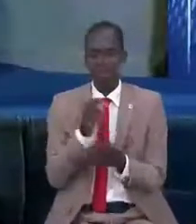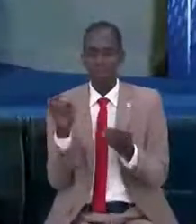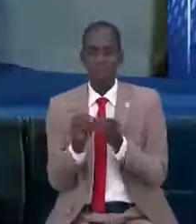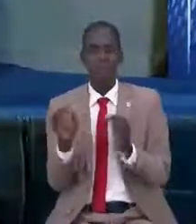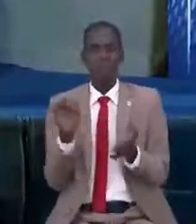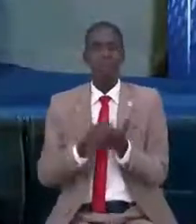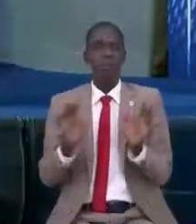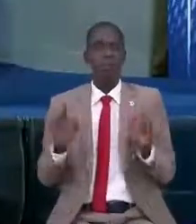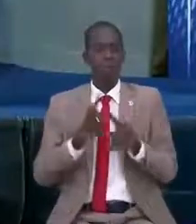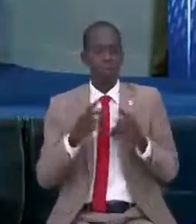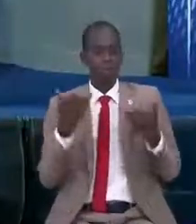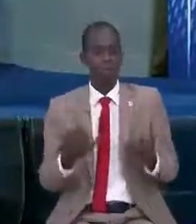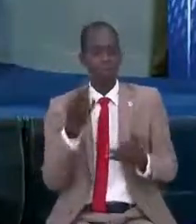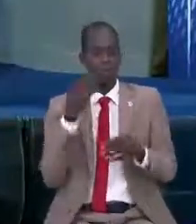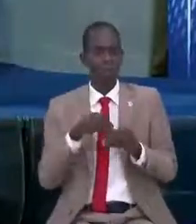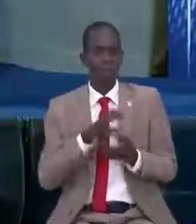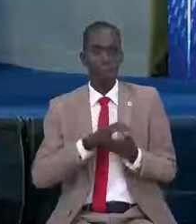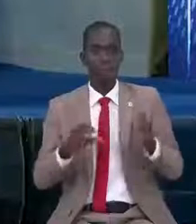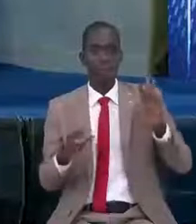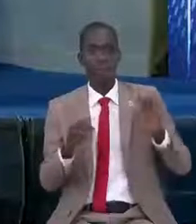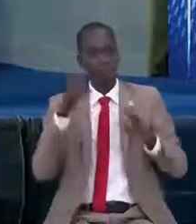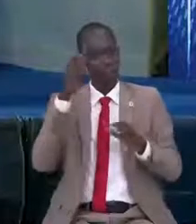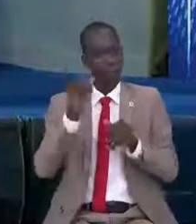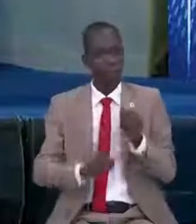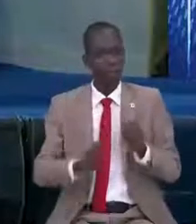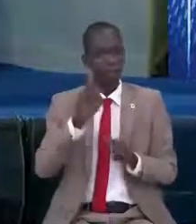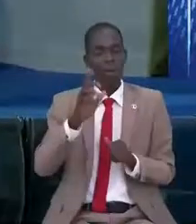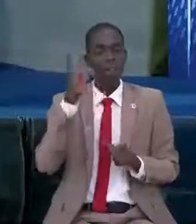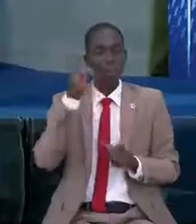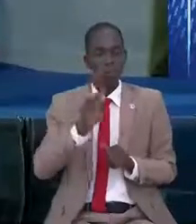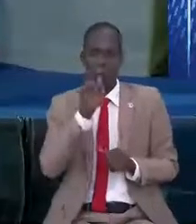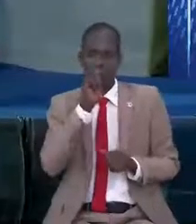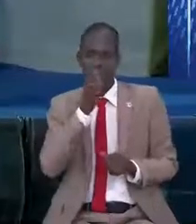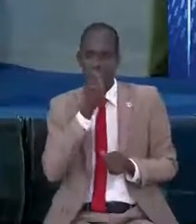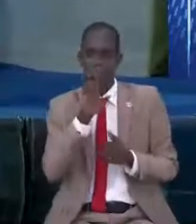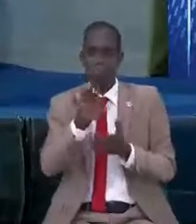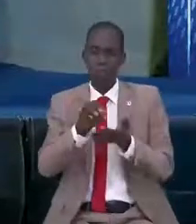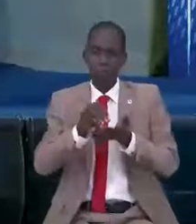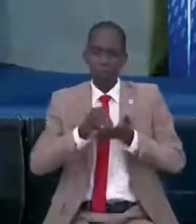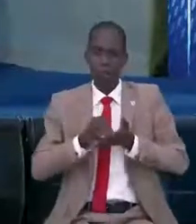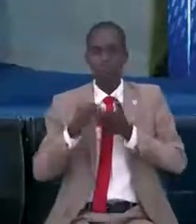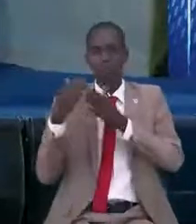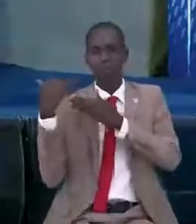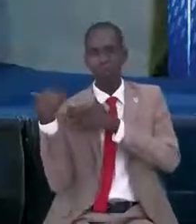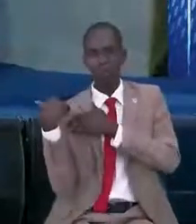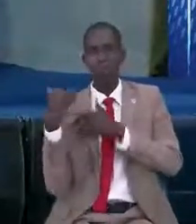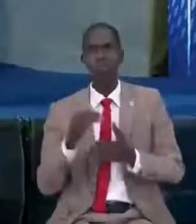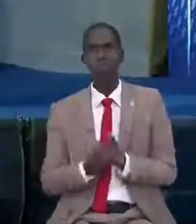autre verset. Mais voyons le verset 5. Car chacun portera son propre fardeau.